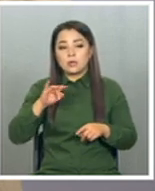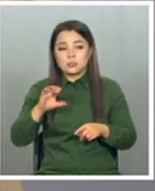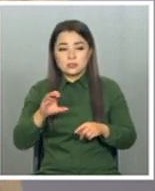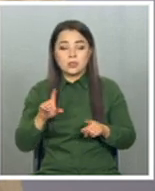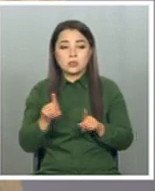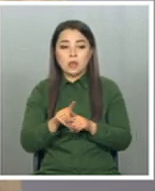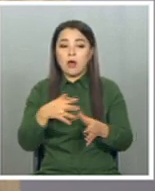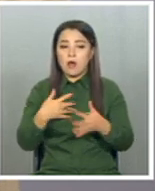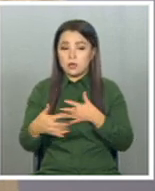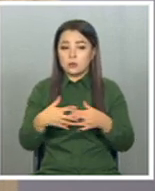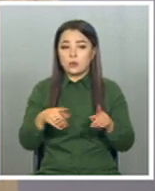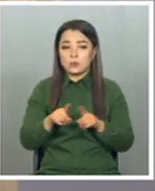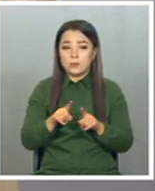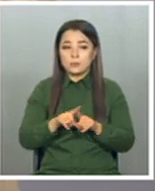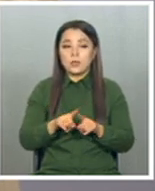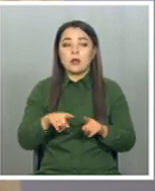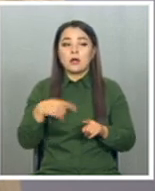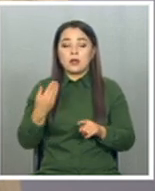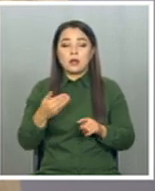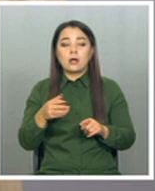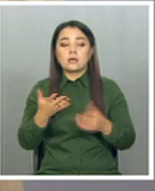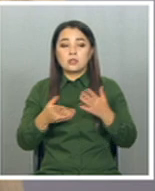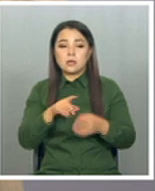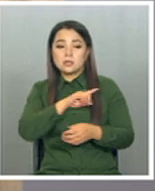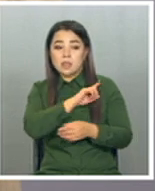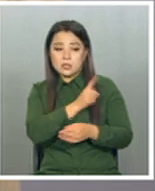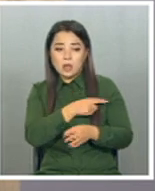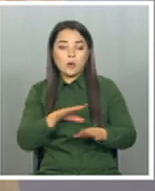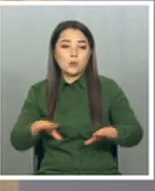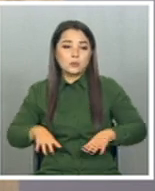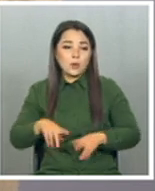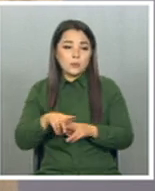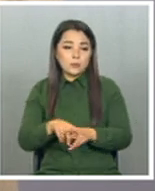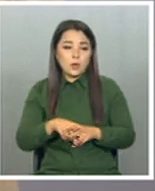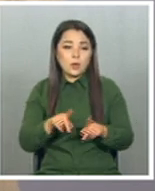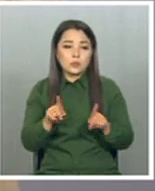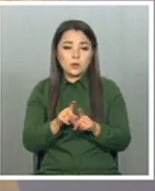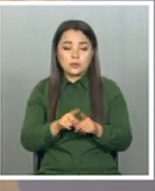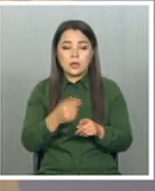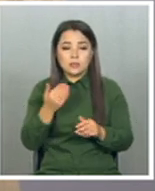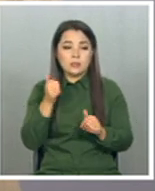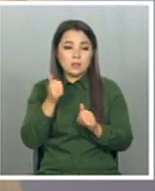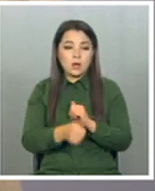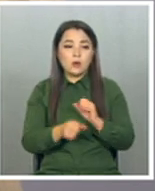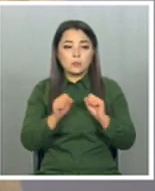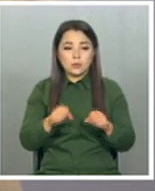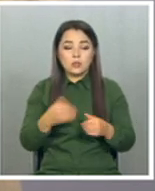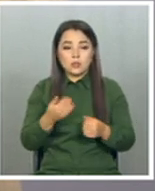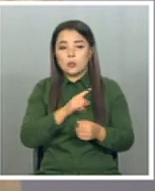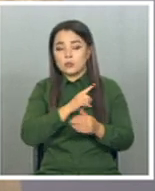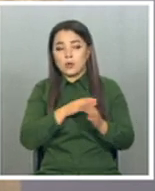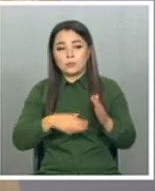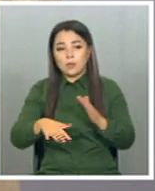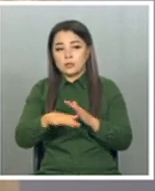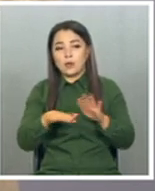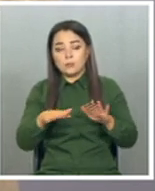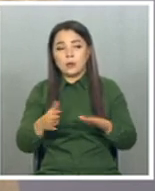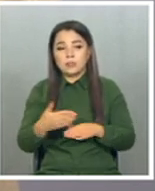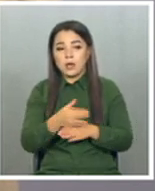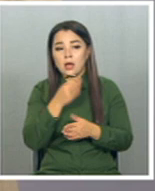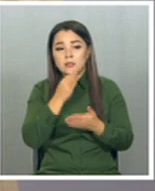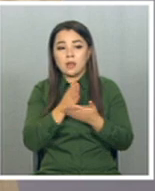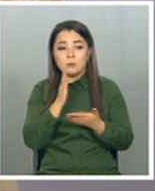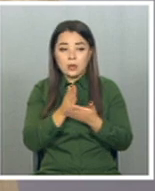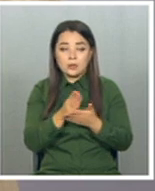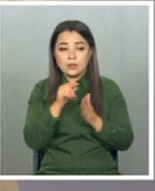сұрасаң, жылқыдағы асау тайыңдай, зорлығымды сұрасаң, бекіре менен жайындай, беріктігімді